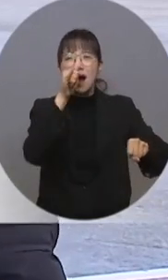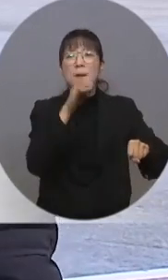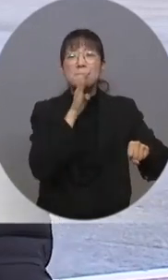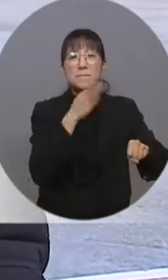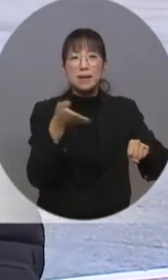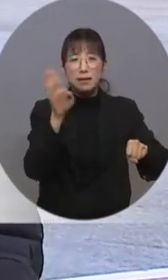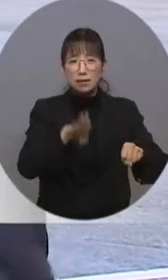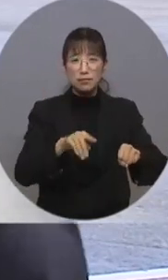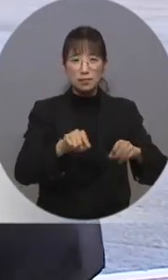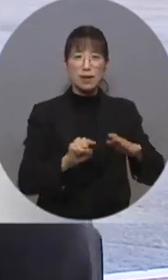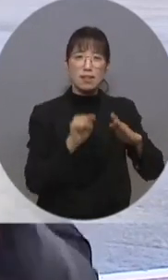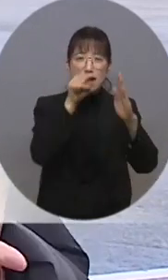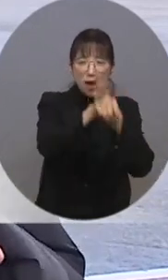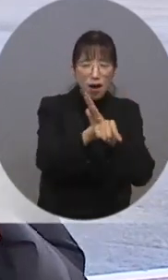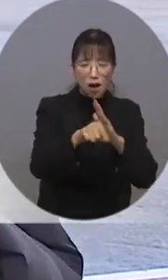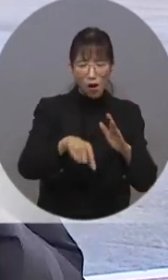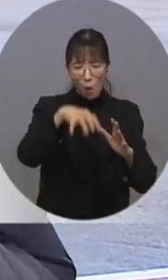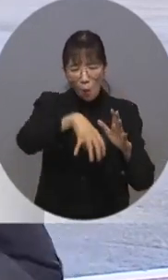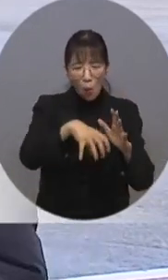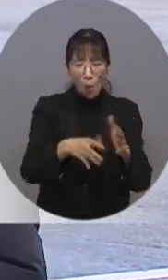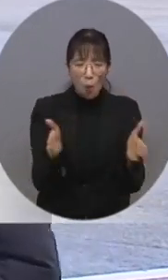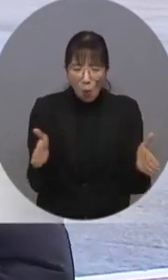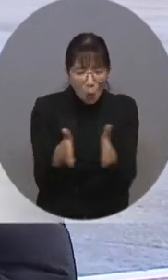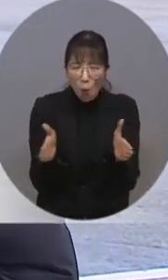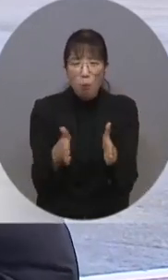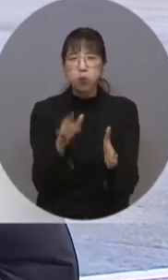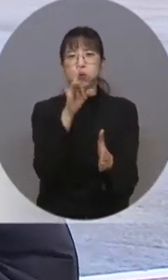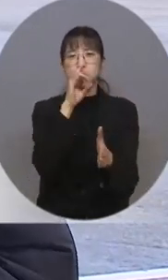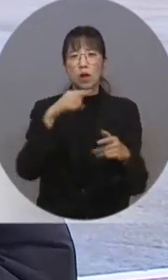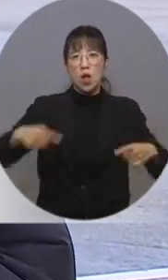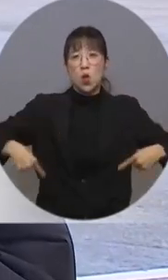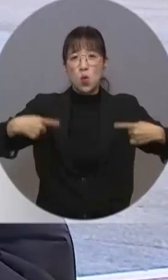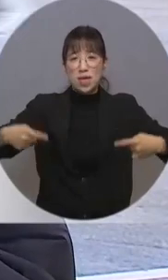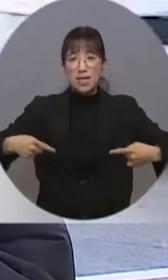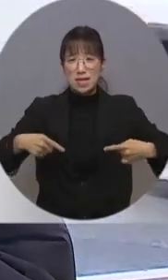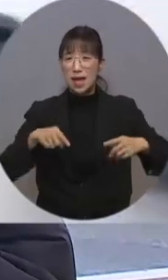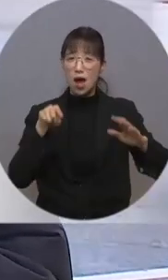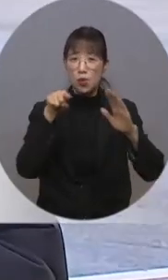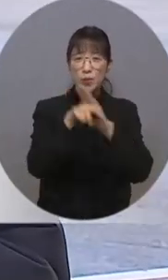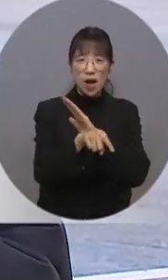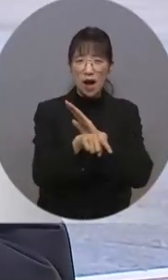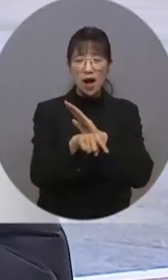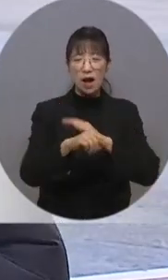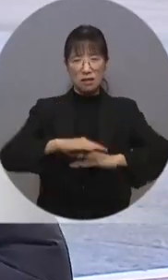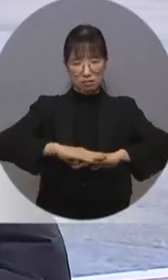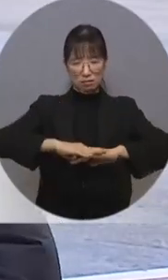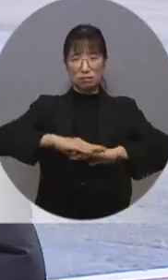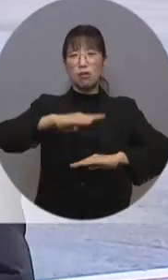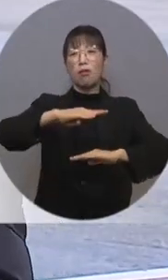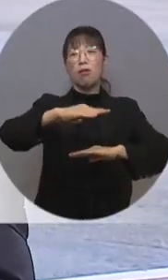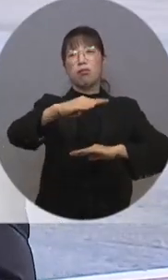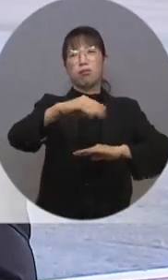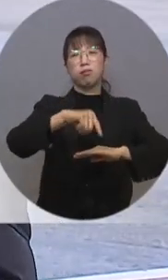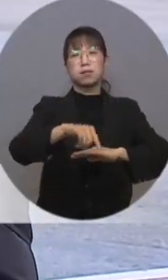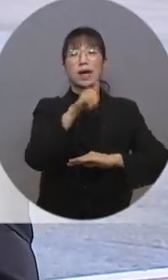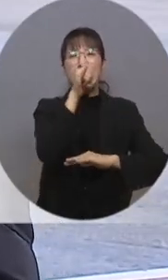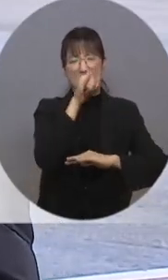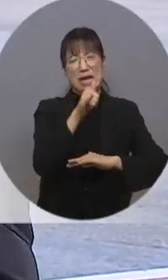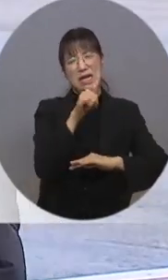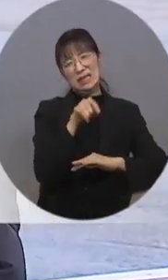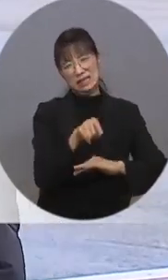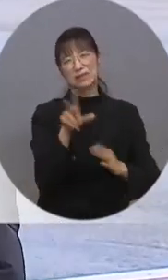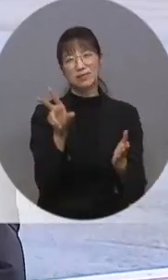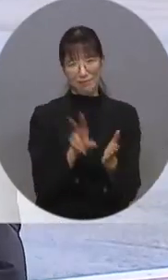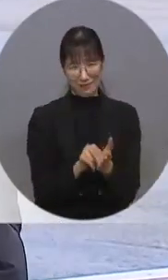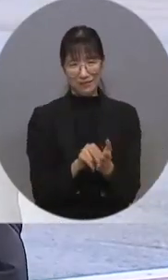높게 들어갈 수 있는 공간이나 아니면 휠체어가 들어갈 수 있는 턱 그런 게 잘 안 돼 있는 데가